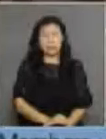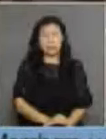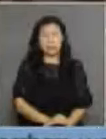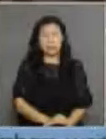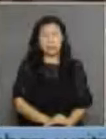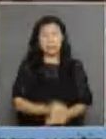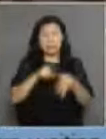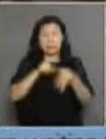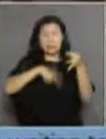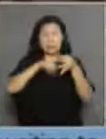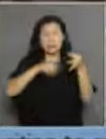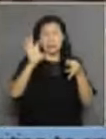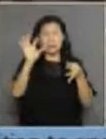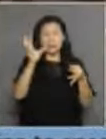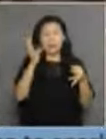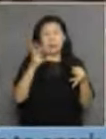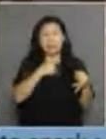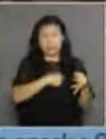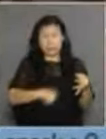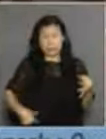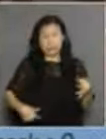黃毓民議員。